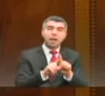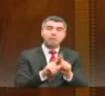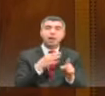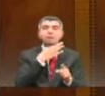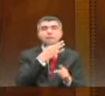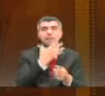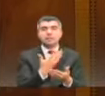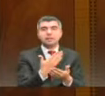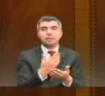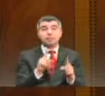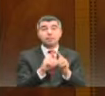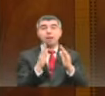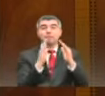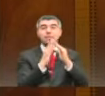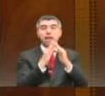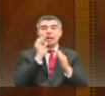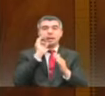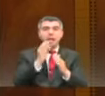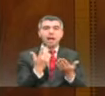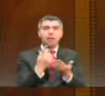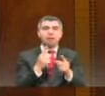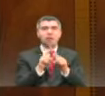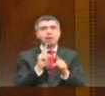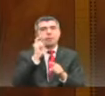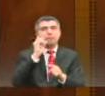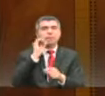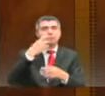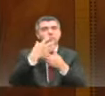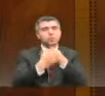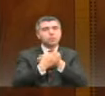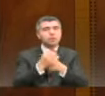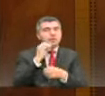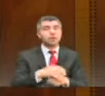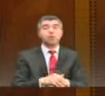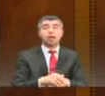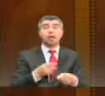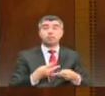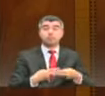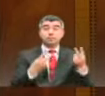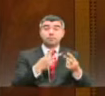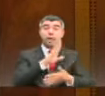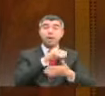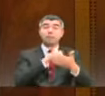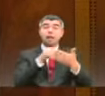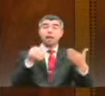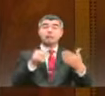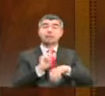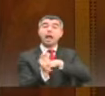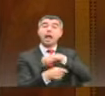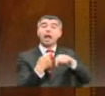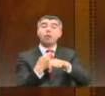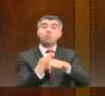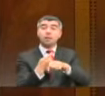الطبقات الوسطى إلى سكن يلائم إمكانياتها وتطلعاتها، إطلاق برنامج للسكن بالمجالات القروية مع